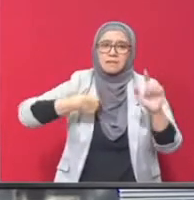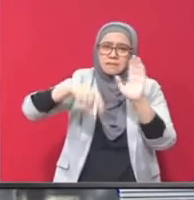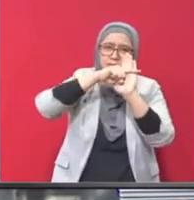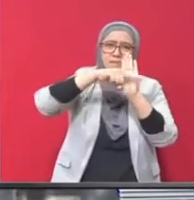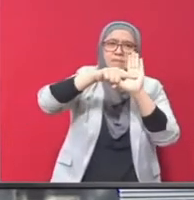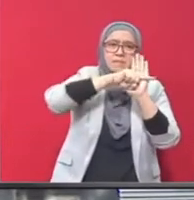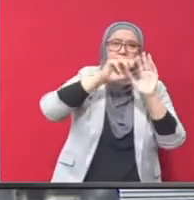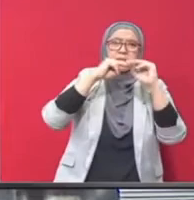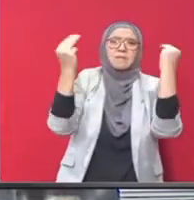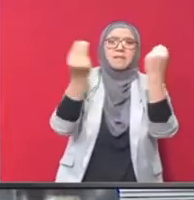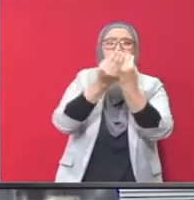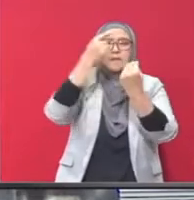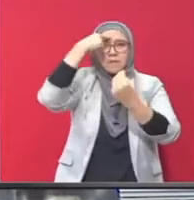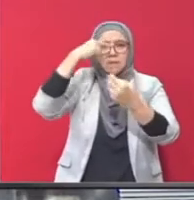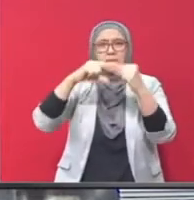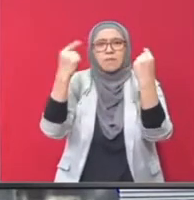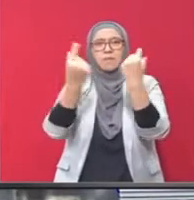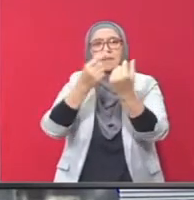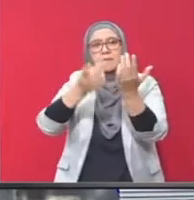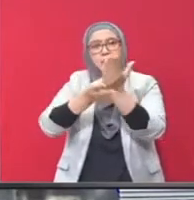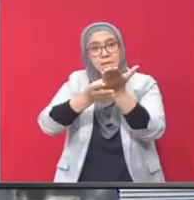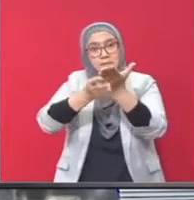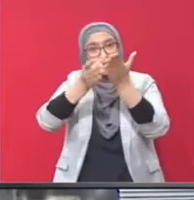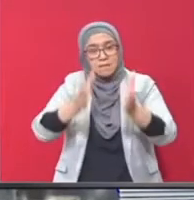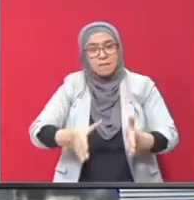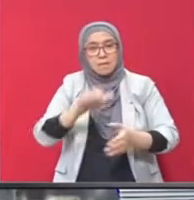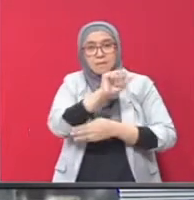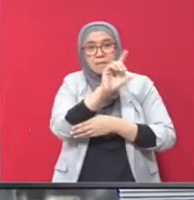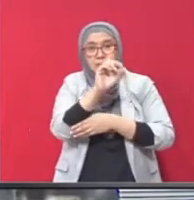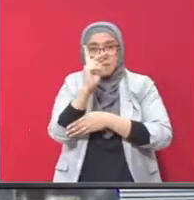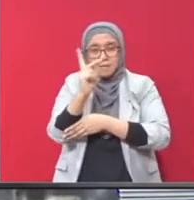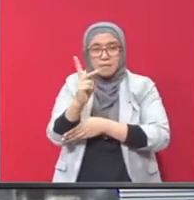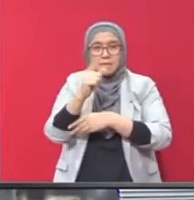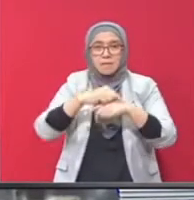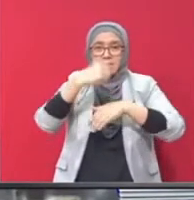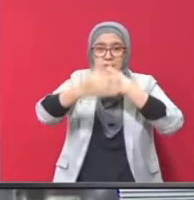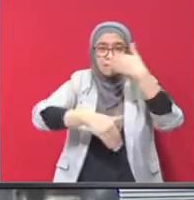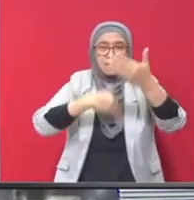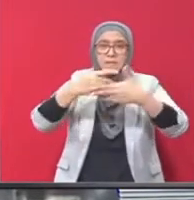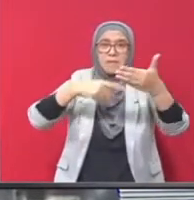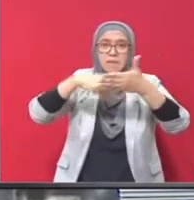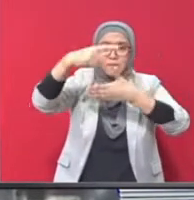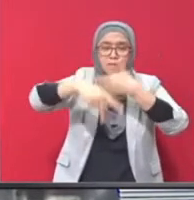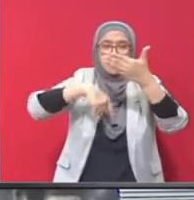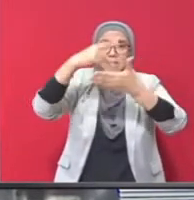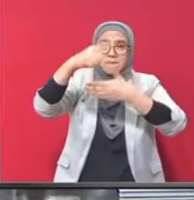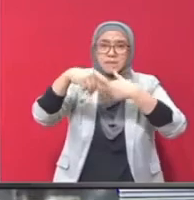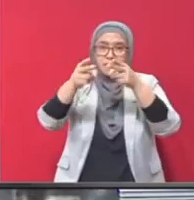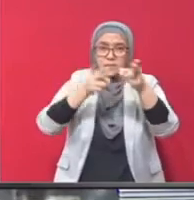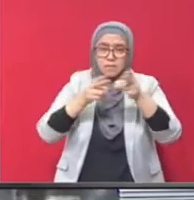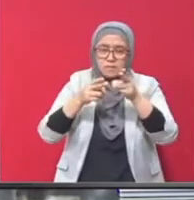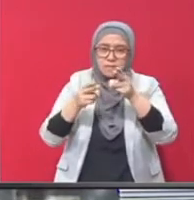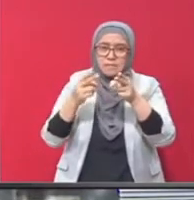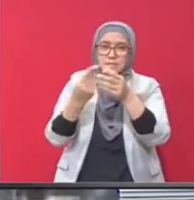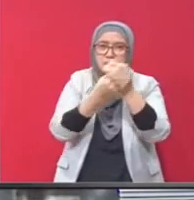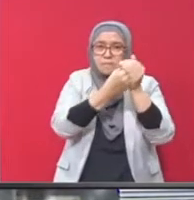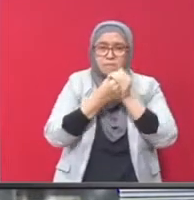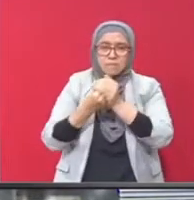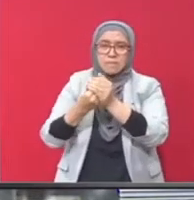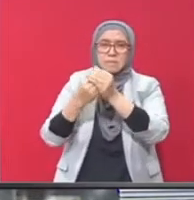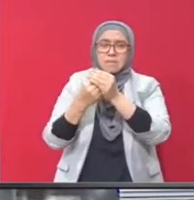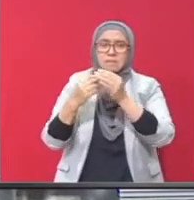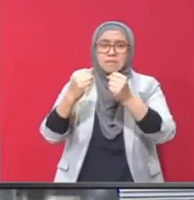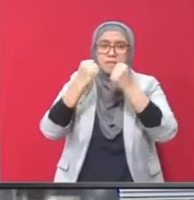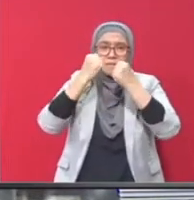golongan penagih Edi ke juga menjalankan program omnipresence di bawah inisiatif bersepadu menangani masalah